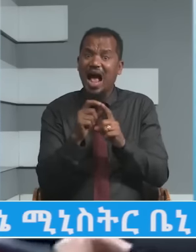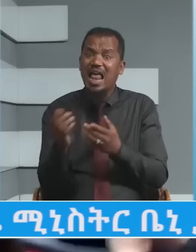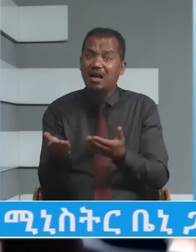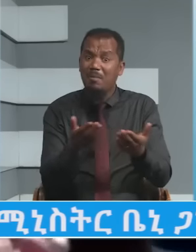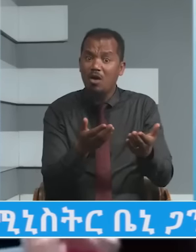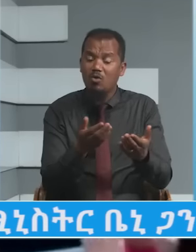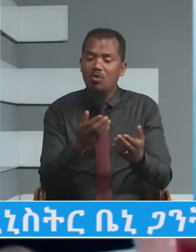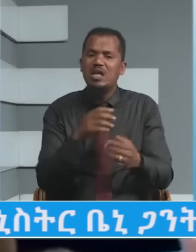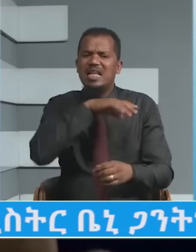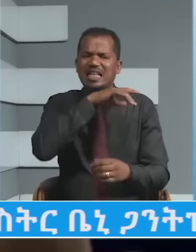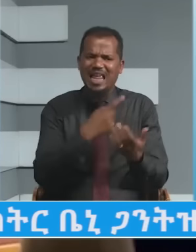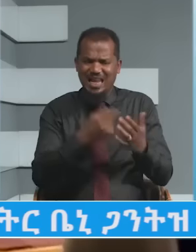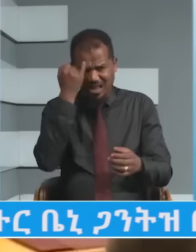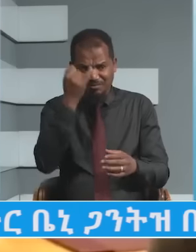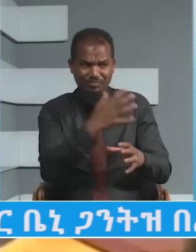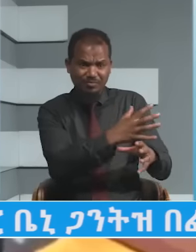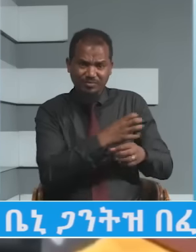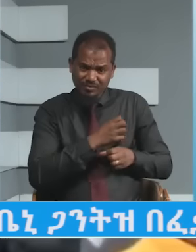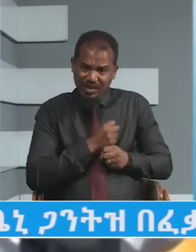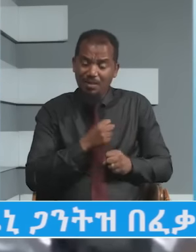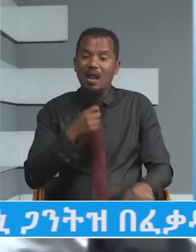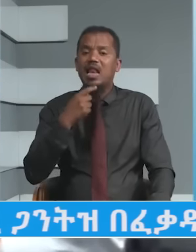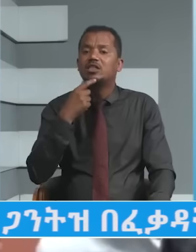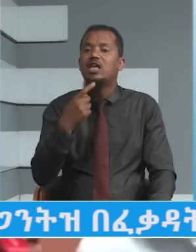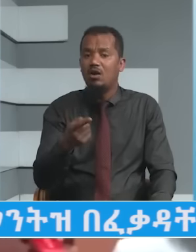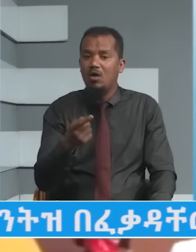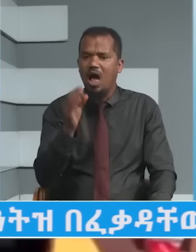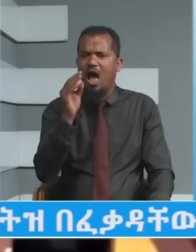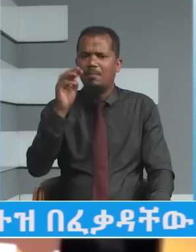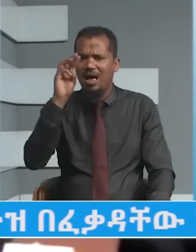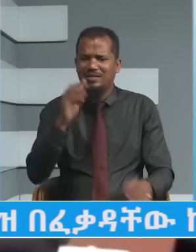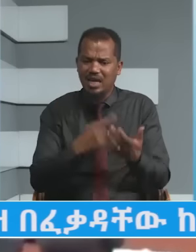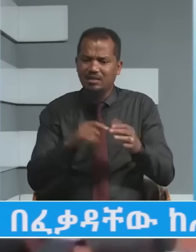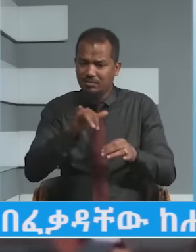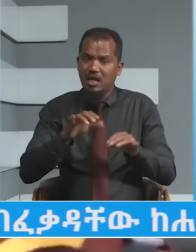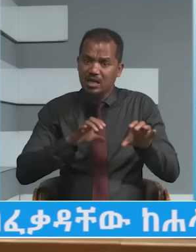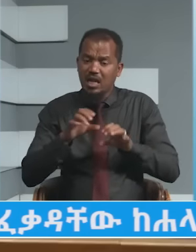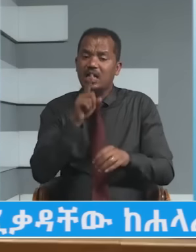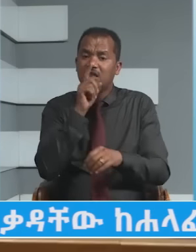ቃል አቀባዩ አክለውም እስራኤል ይህን ሐሳብ ተቀብላለች ያሉ ሲሆን ሐማስም ይህንኑ